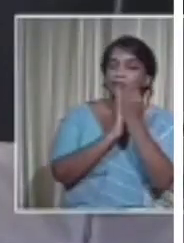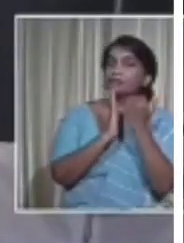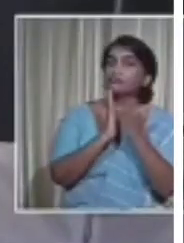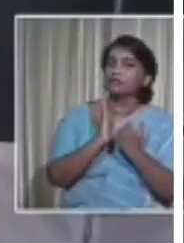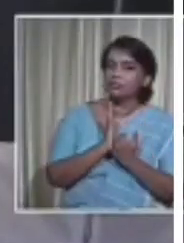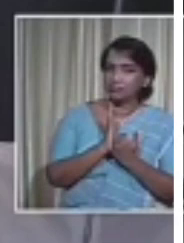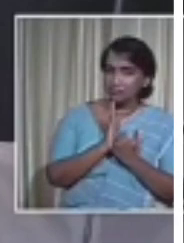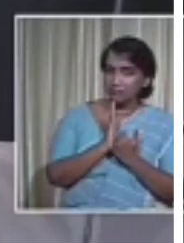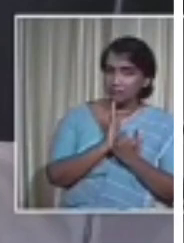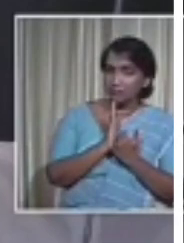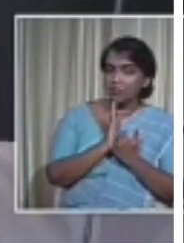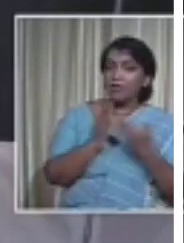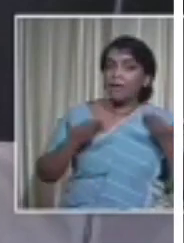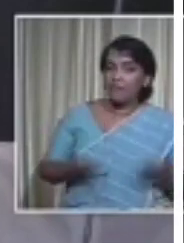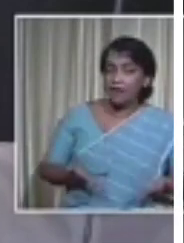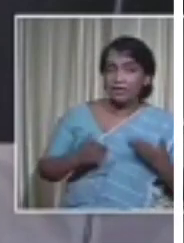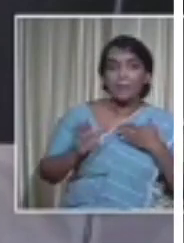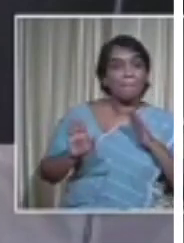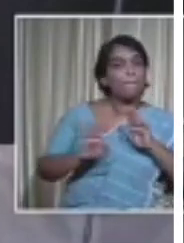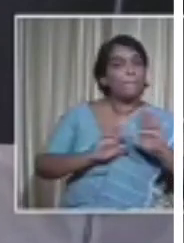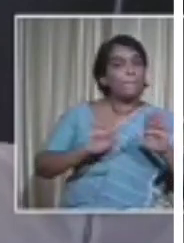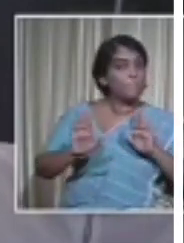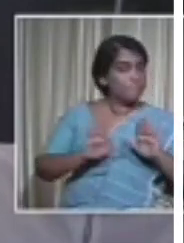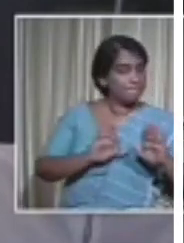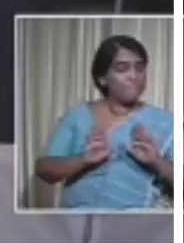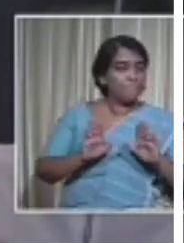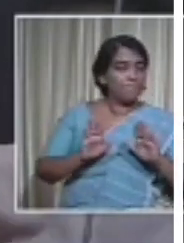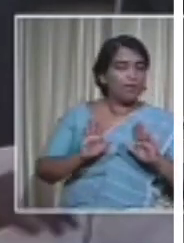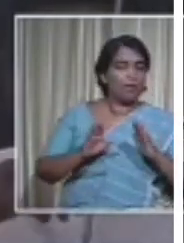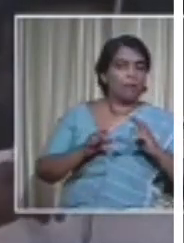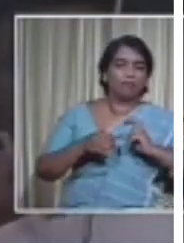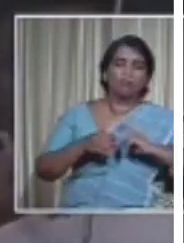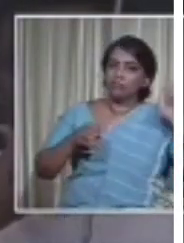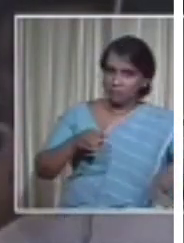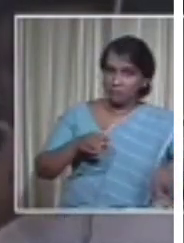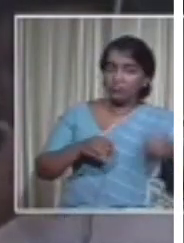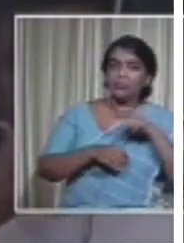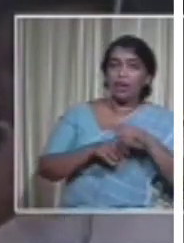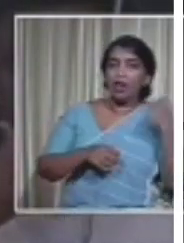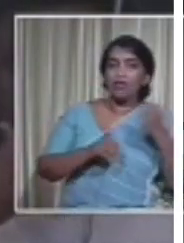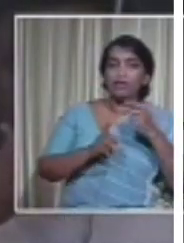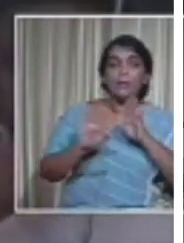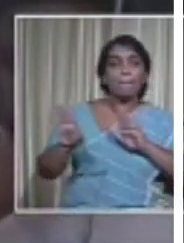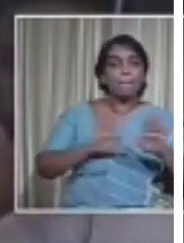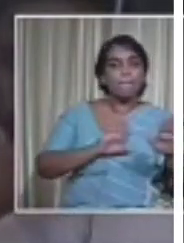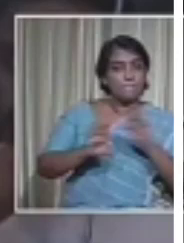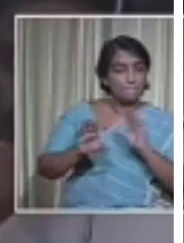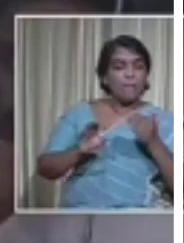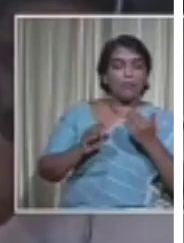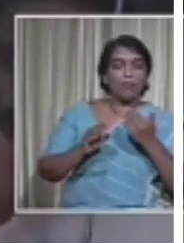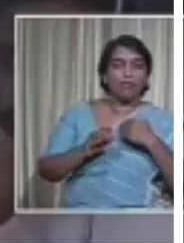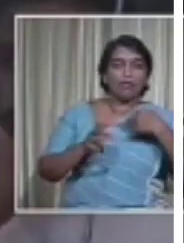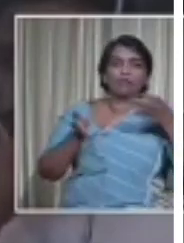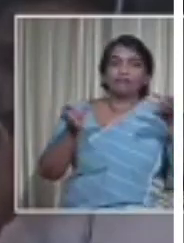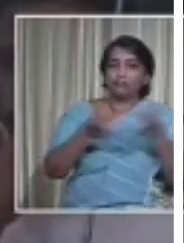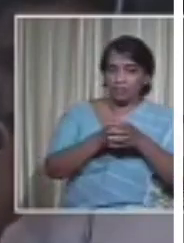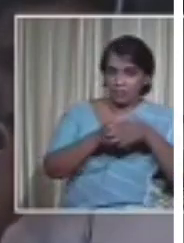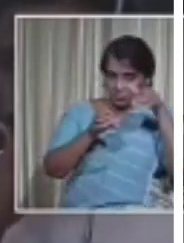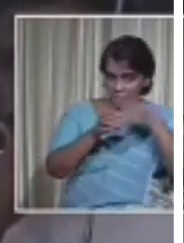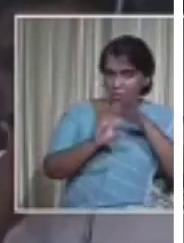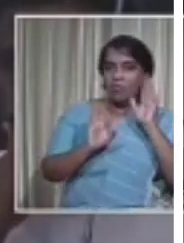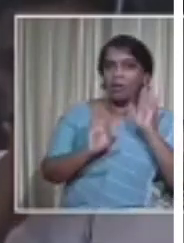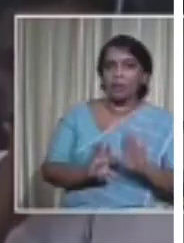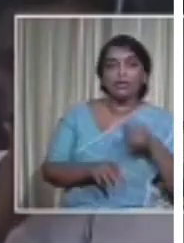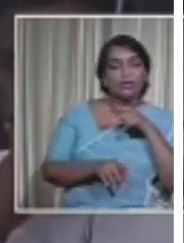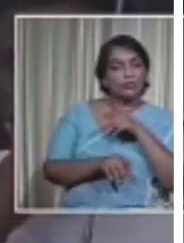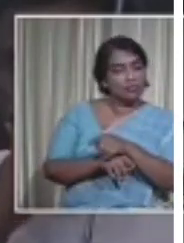மாறட்டும், நிலையான அரசு மலரட்டும். சபையில் விமல் வலியுறுத்தம். நாட்டில் உள்ள தற்போது அரசு மாறி நிலையான அரசு ஒன்று நிறுவ வேண்டும்